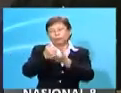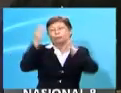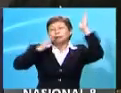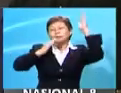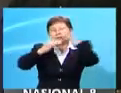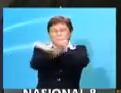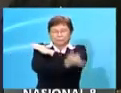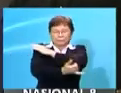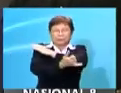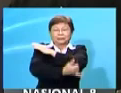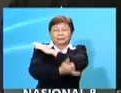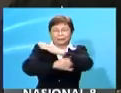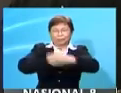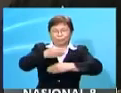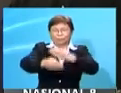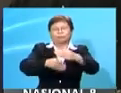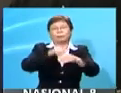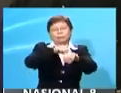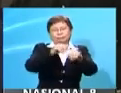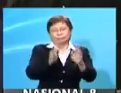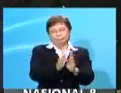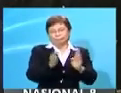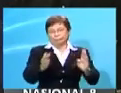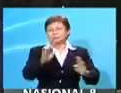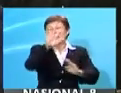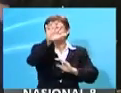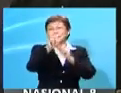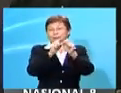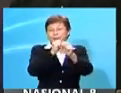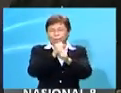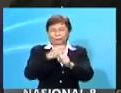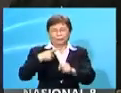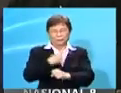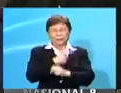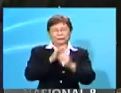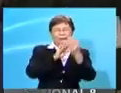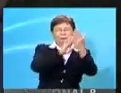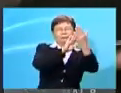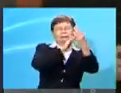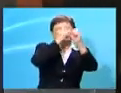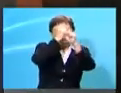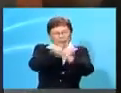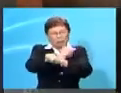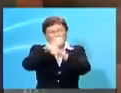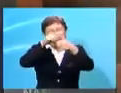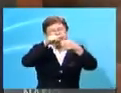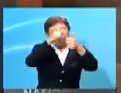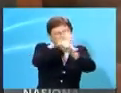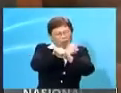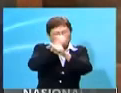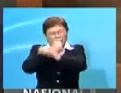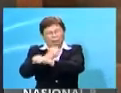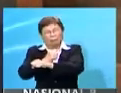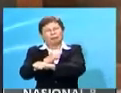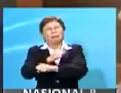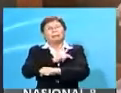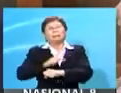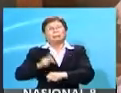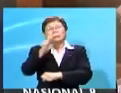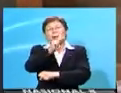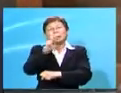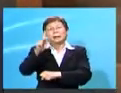maju dalam masa l tahun ini dan kita juga menghadapi pelbagai cabaran kemententerian pendidikan